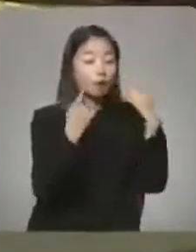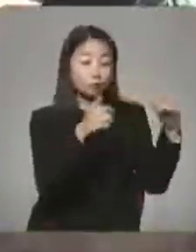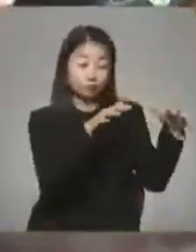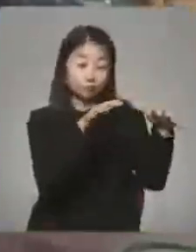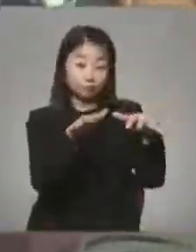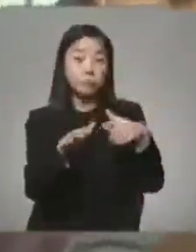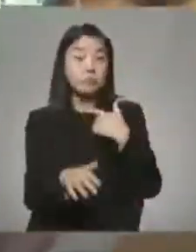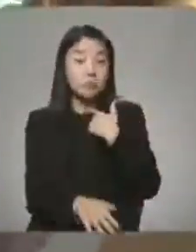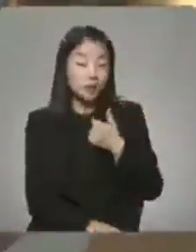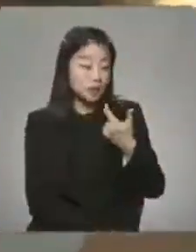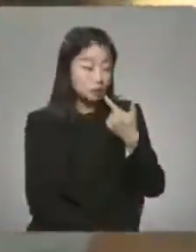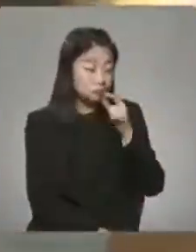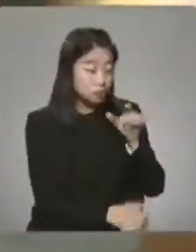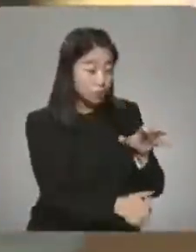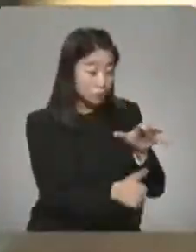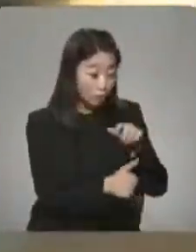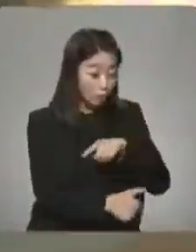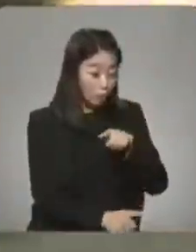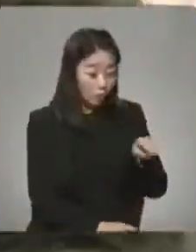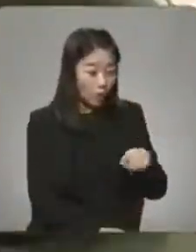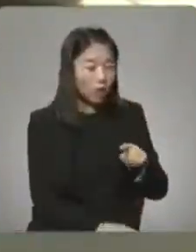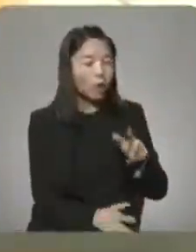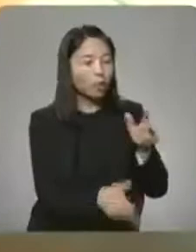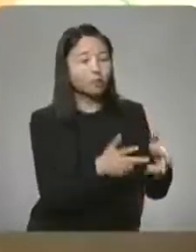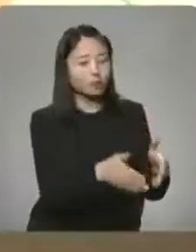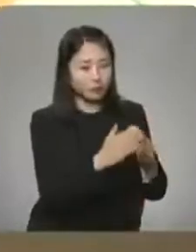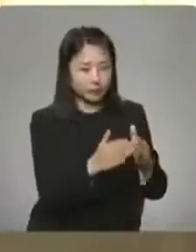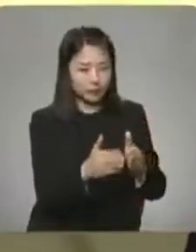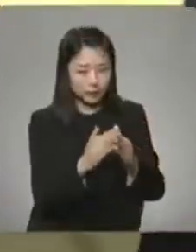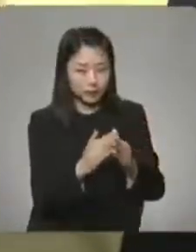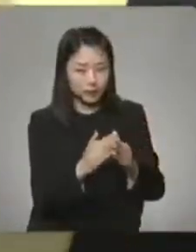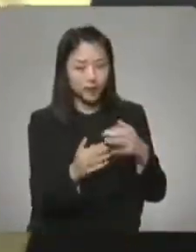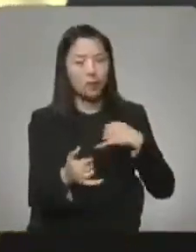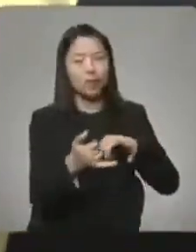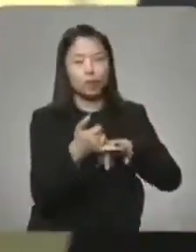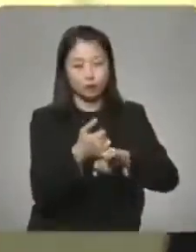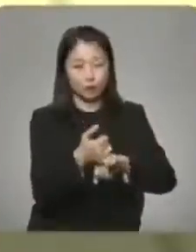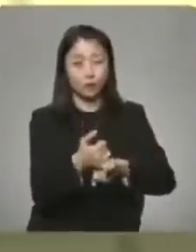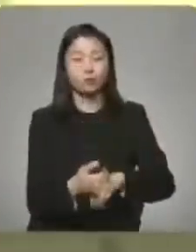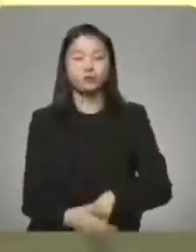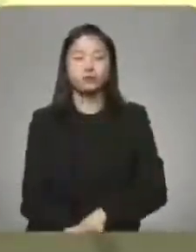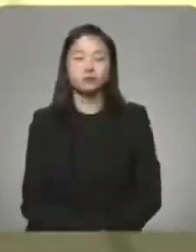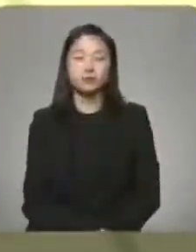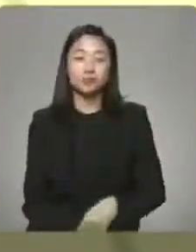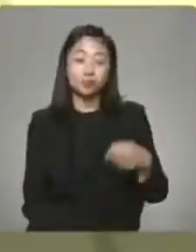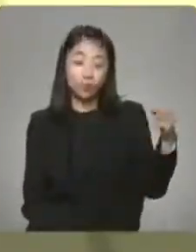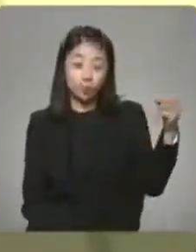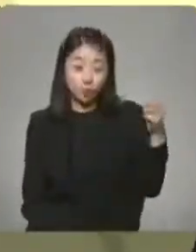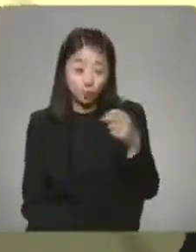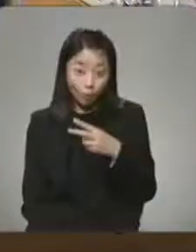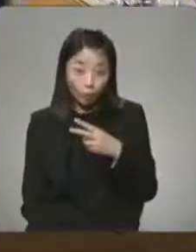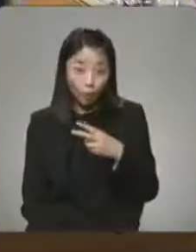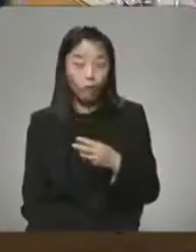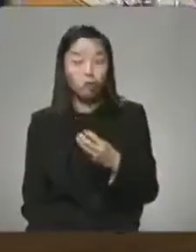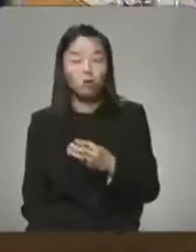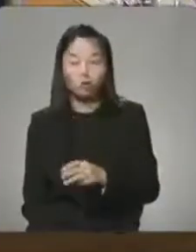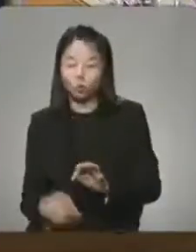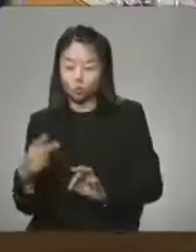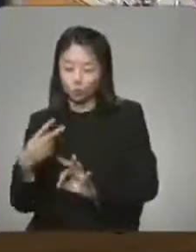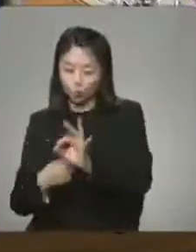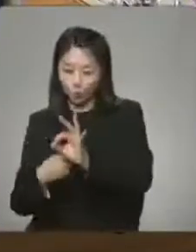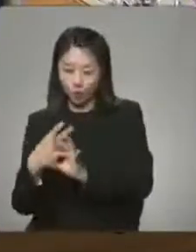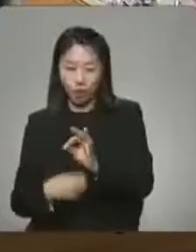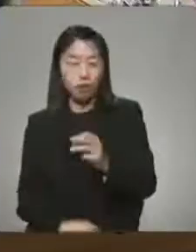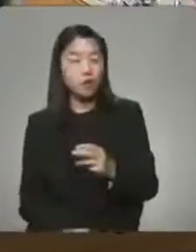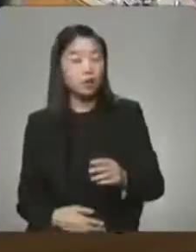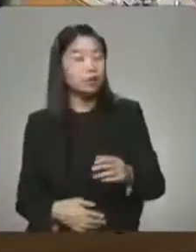해양 심층수를 활용한 융복합 산업 클러스터 구축 등이 대표 공약입니다. 또 동해고속도로와 동해 북부선